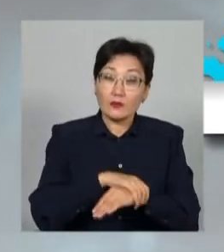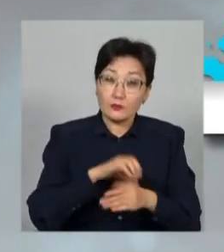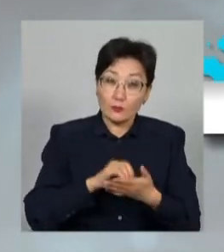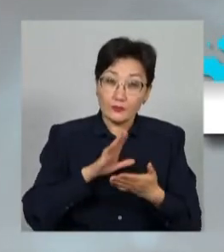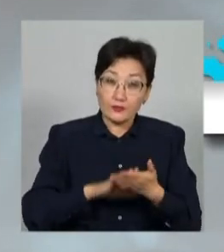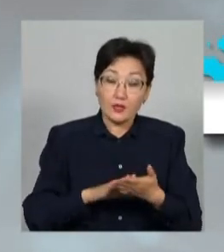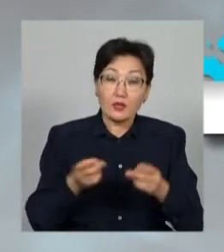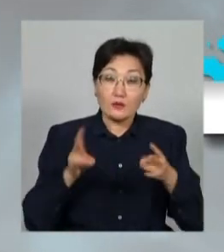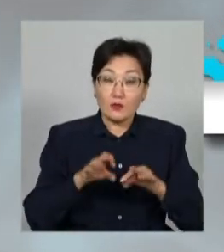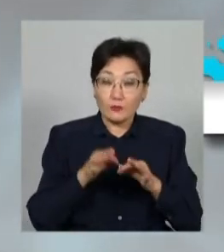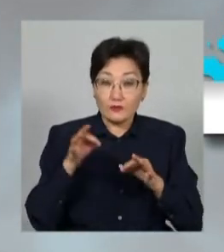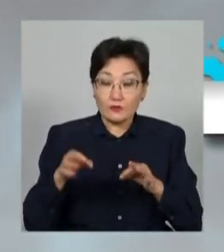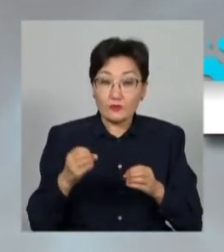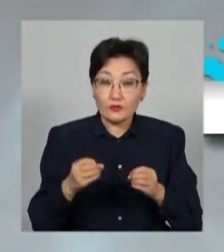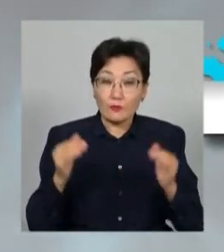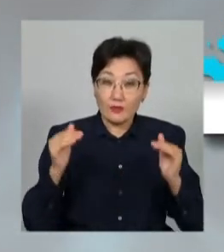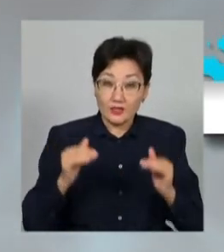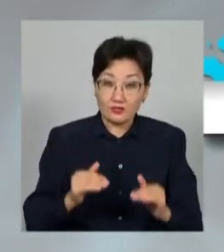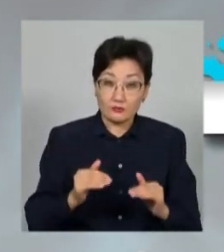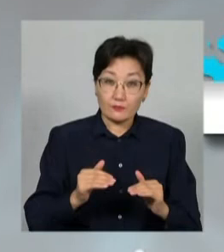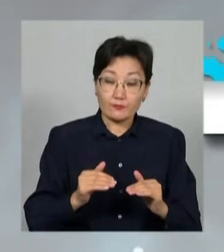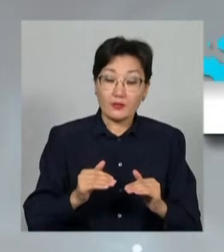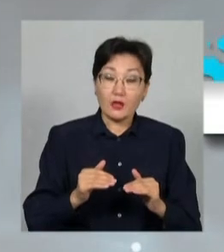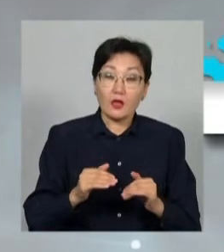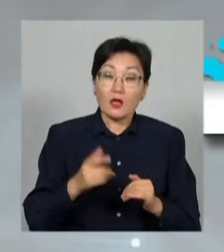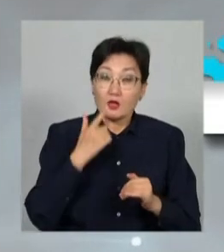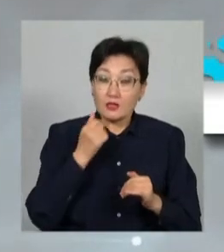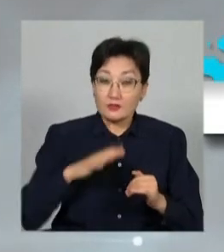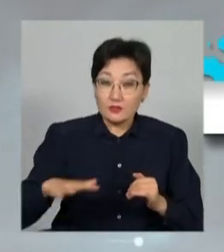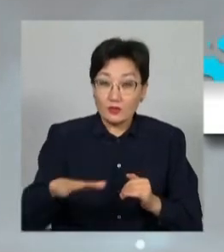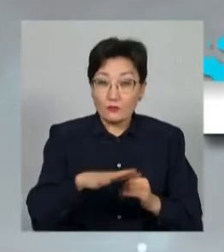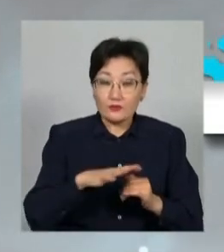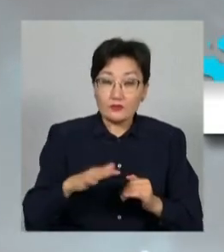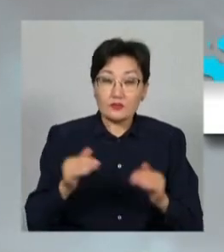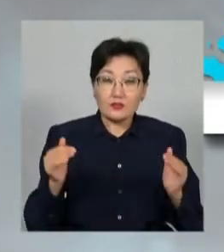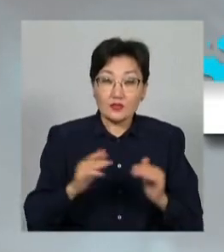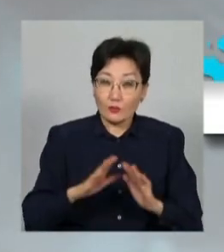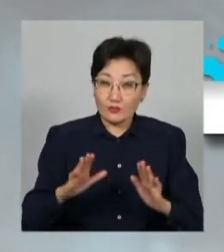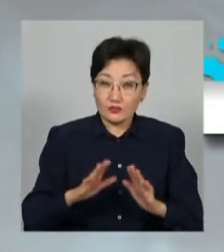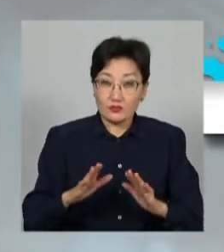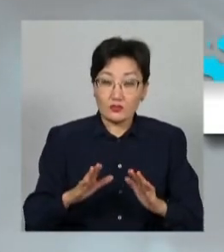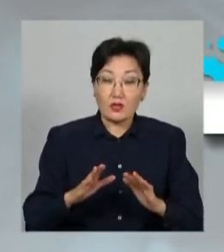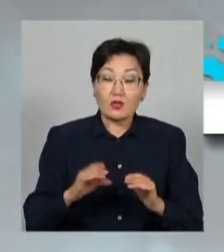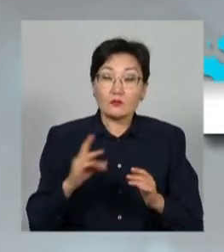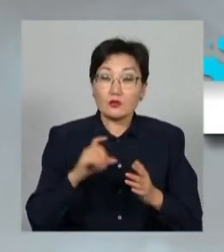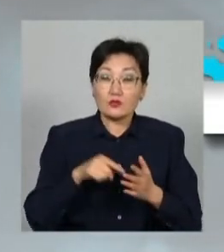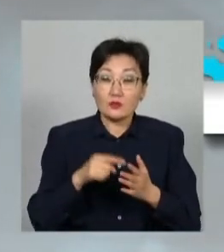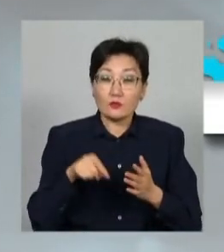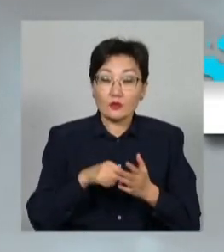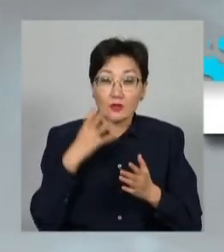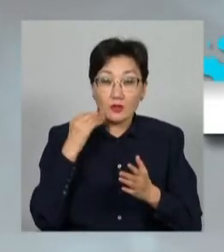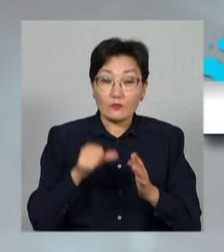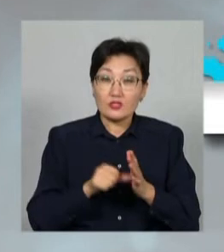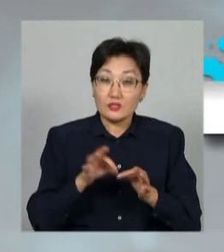а в остальных регионах еще меньше. Тем временем красная зона в стране не уменьшается. Столица Алматы и